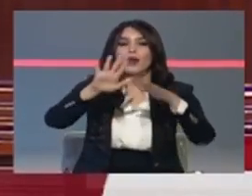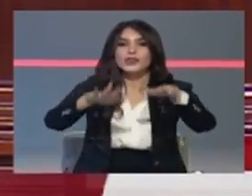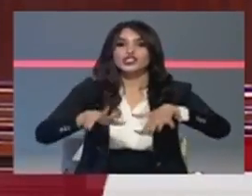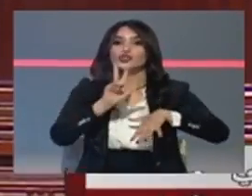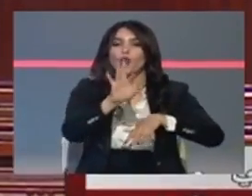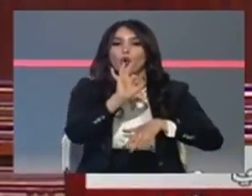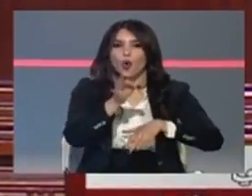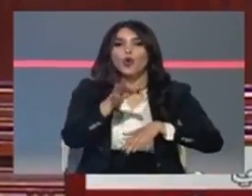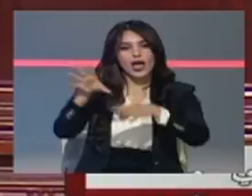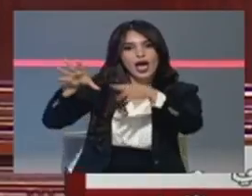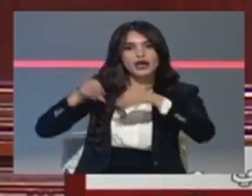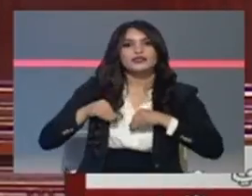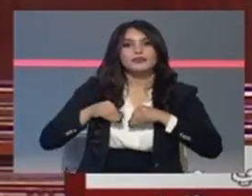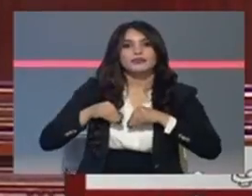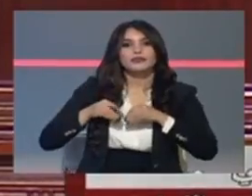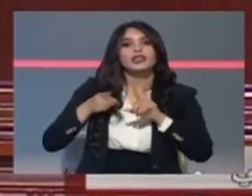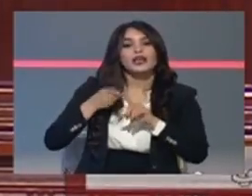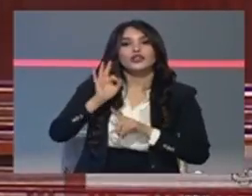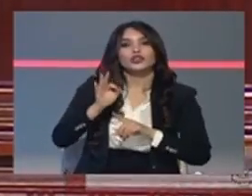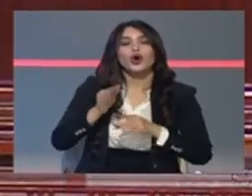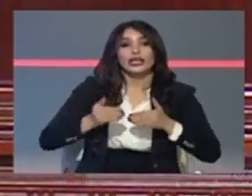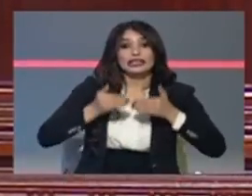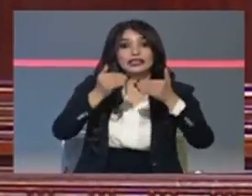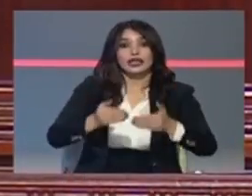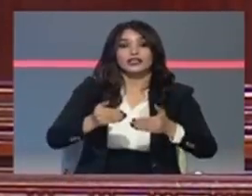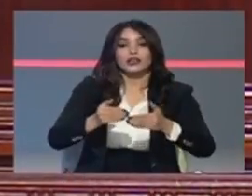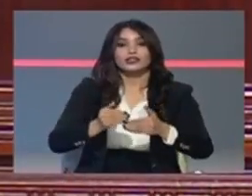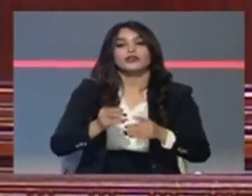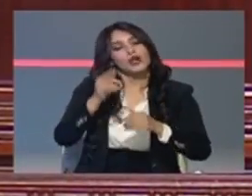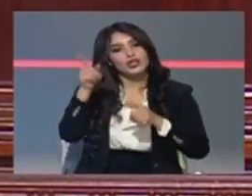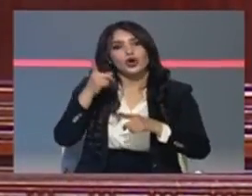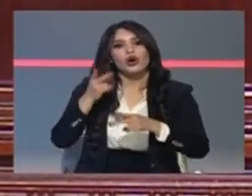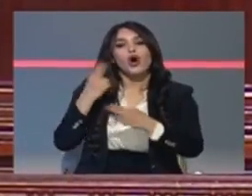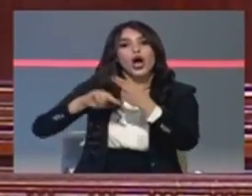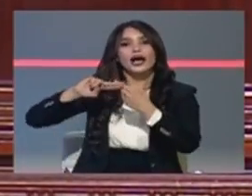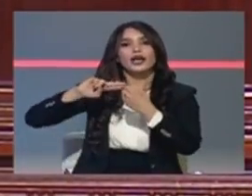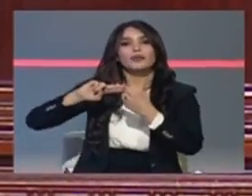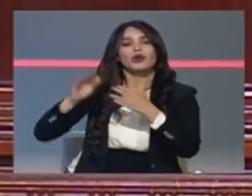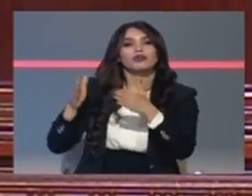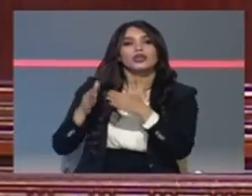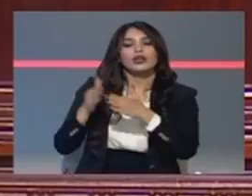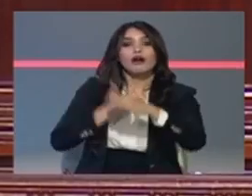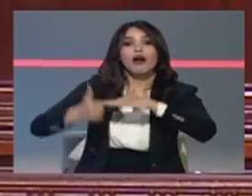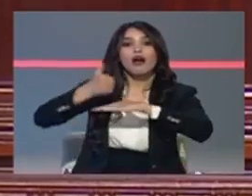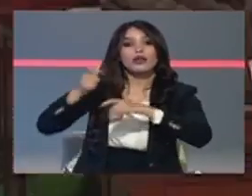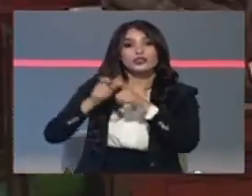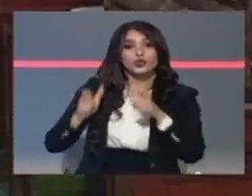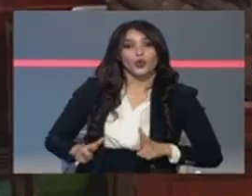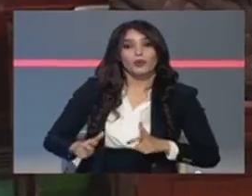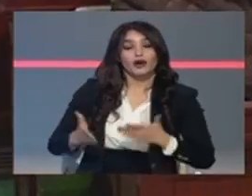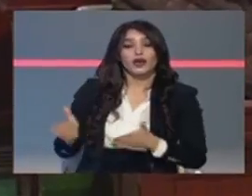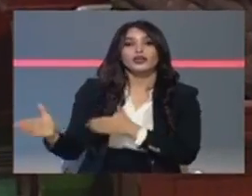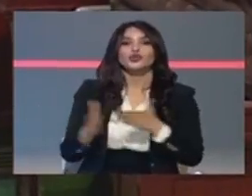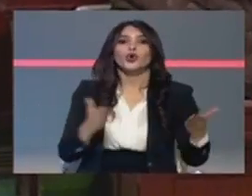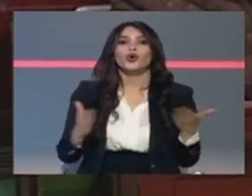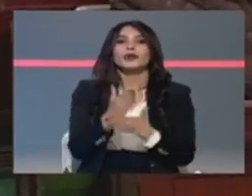الطلب وقبل وأجل، لذلك تم تأجيل الجلسة استجابة لطلب السيد رئيس الحكومة.